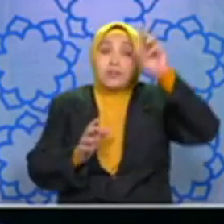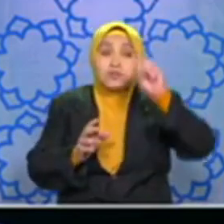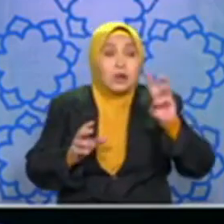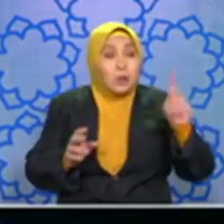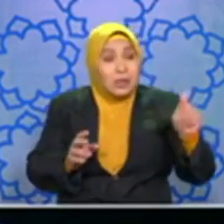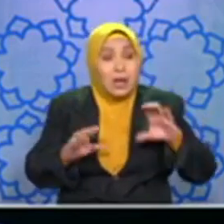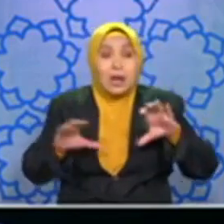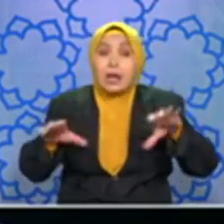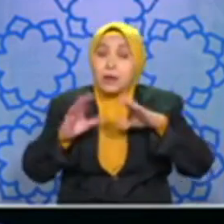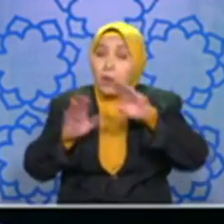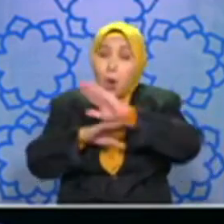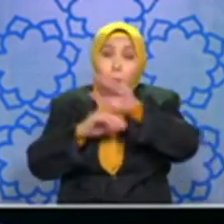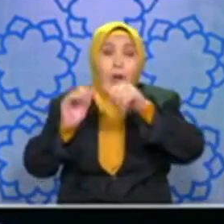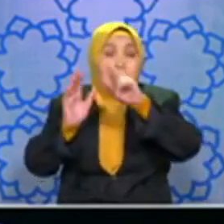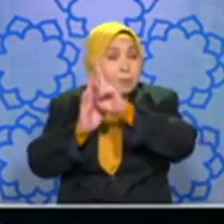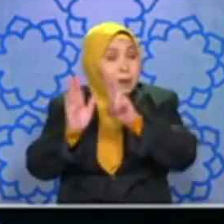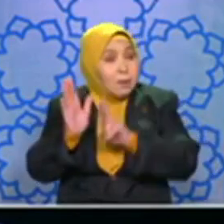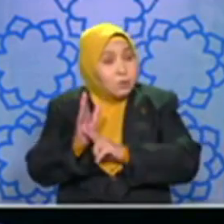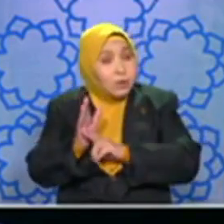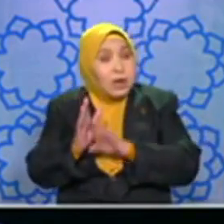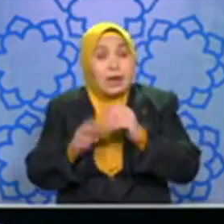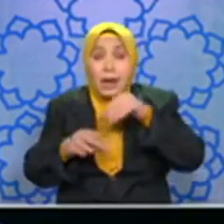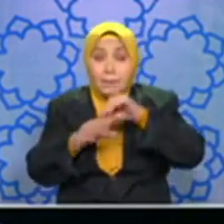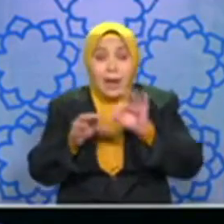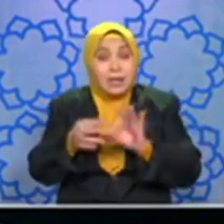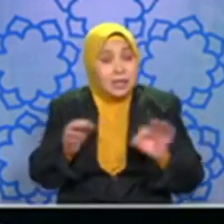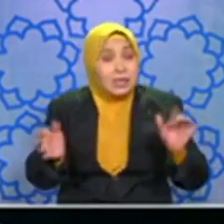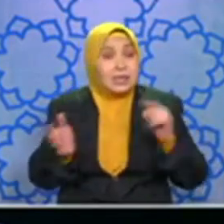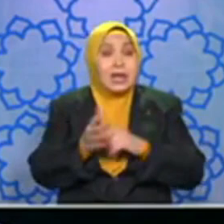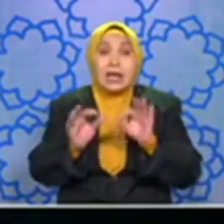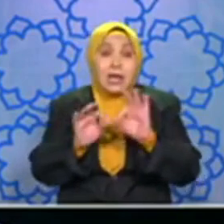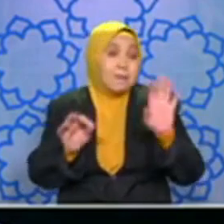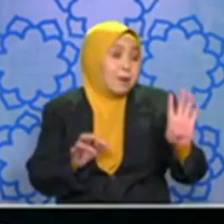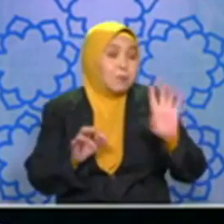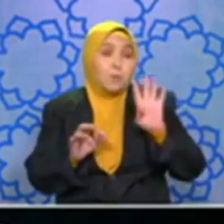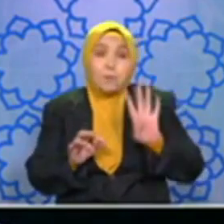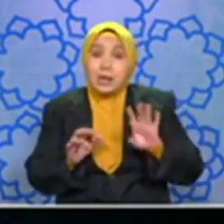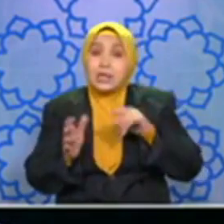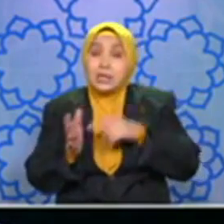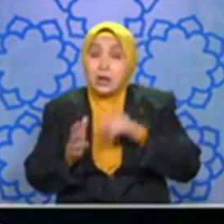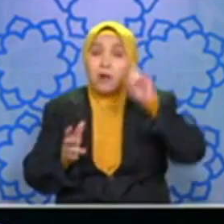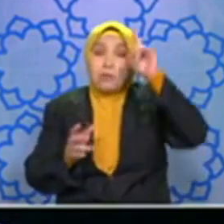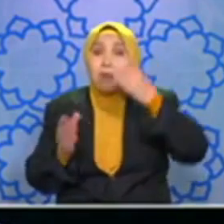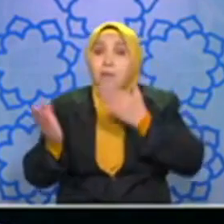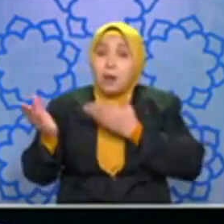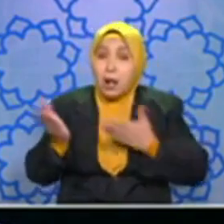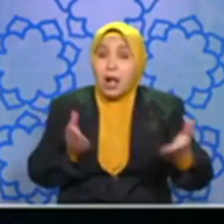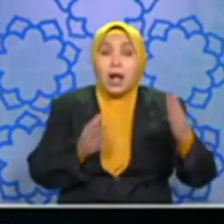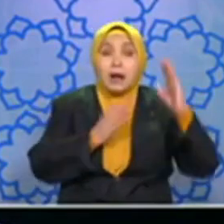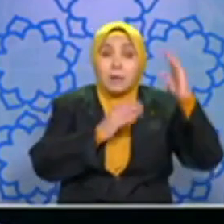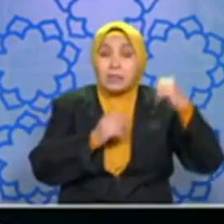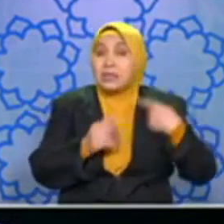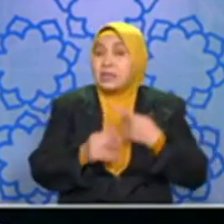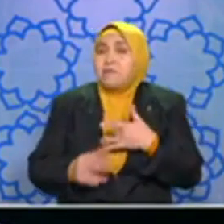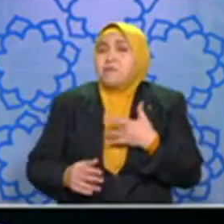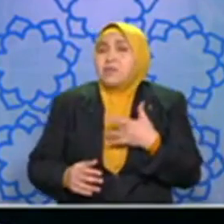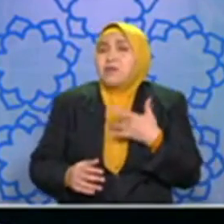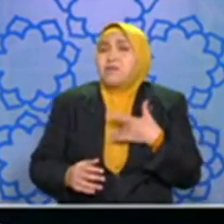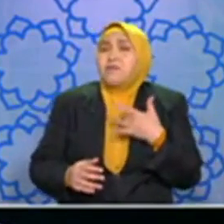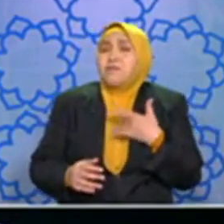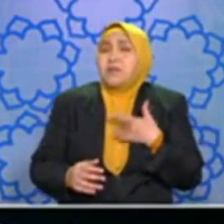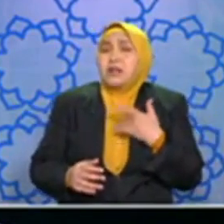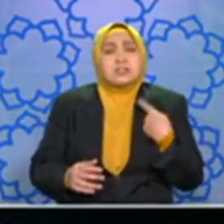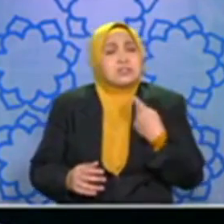Wa Taala. Dan dalam ayat ini, dalam ayat 44 ini, Allah bawakan kepada kita agar kita akan terasa sepatutnya